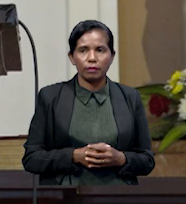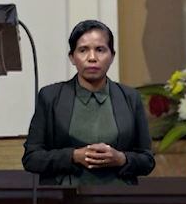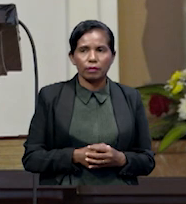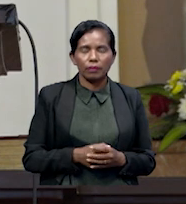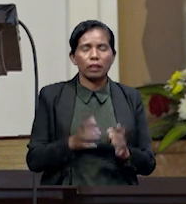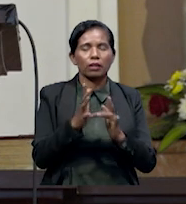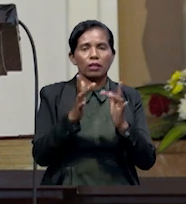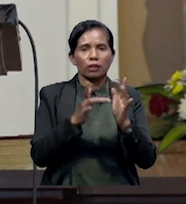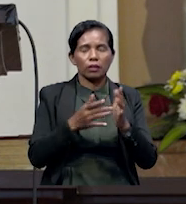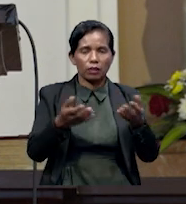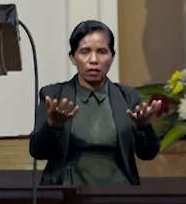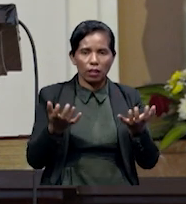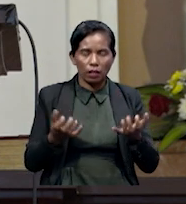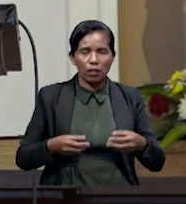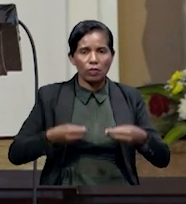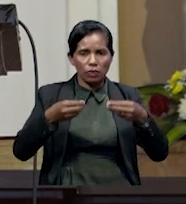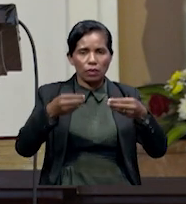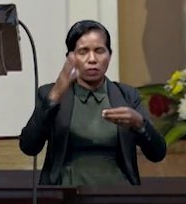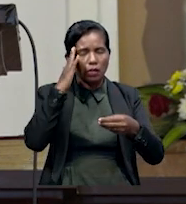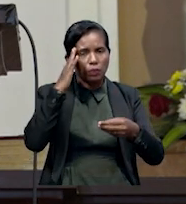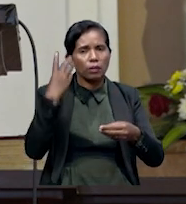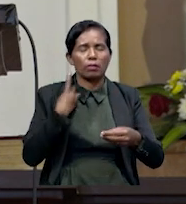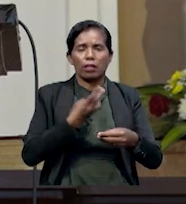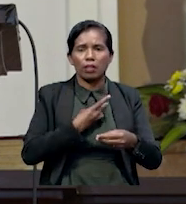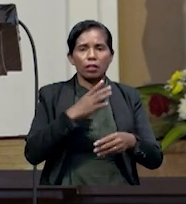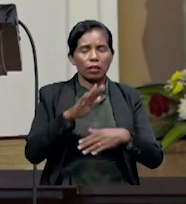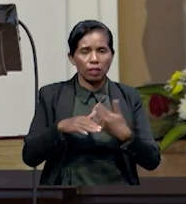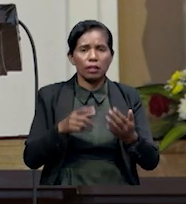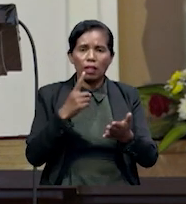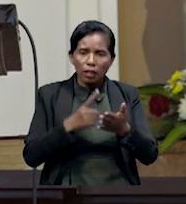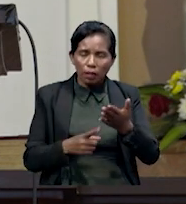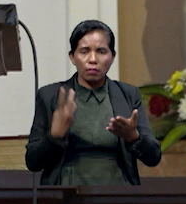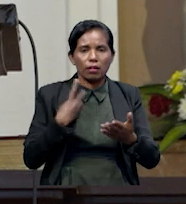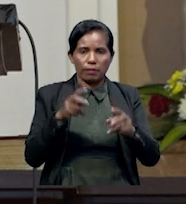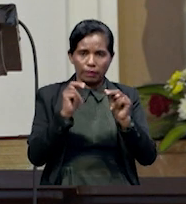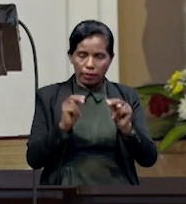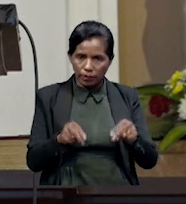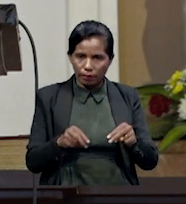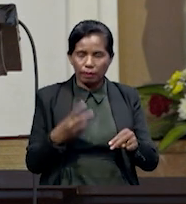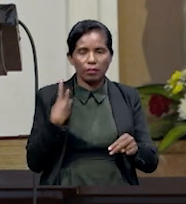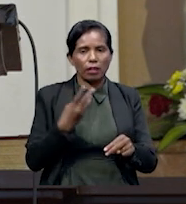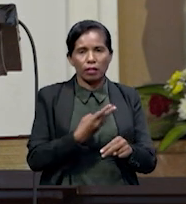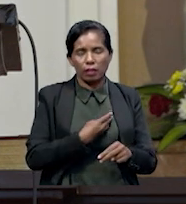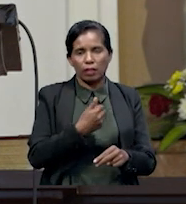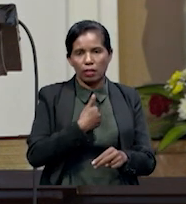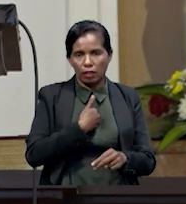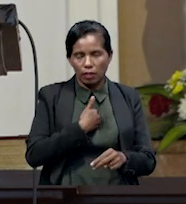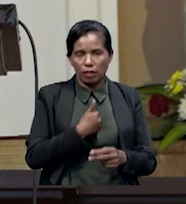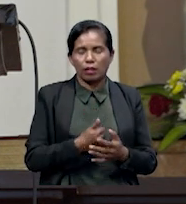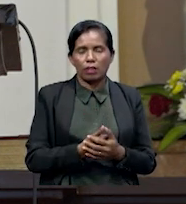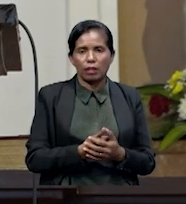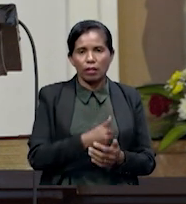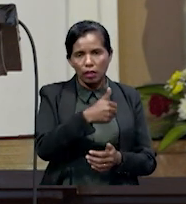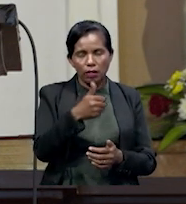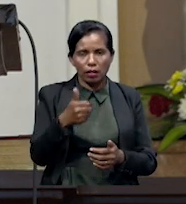Jesus hakarak fu hanoi ma ita. Saida mak precisa ba ita ida ida atu nuna ita na